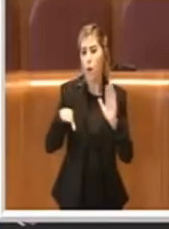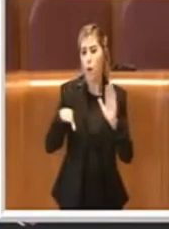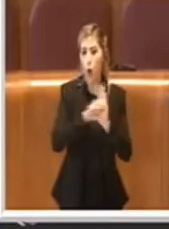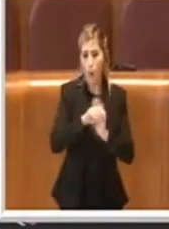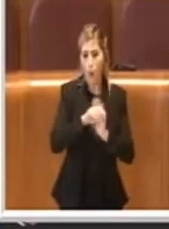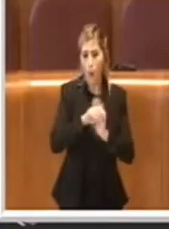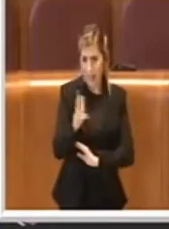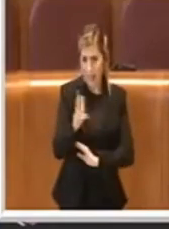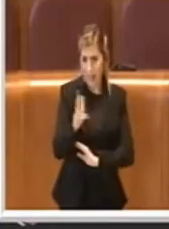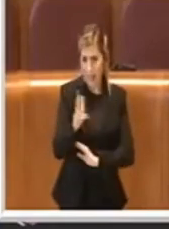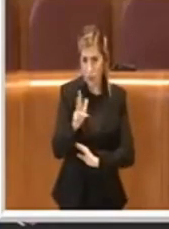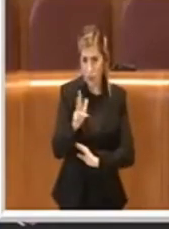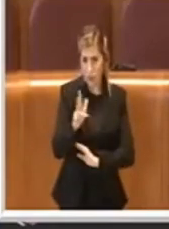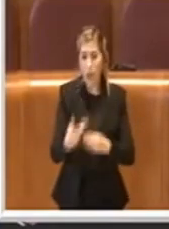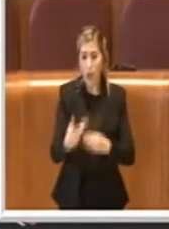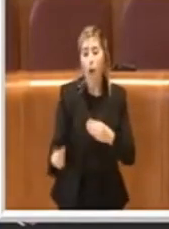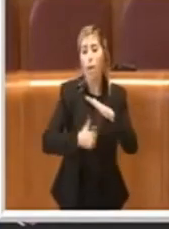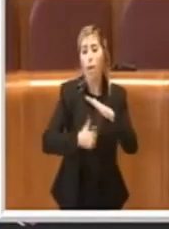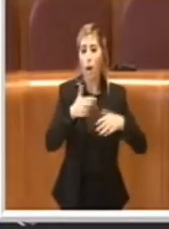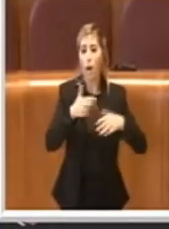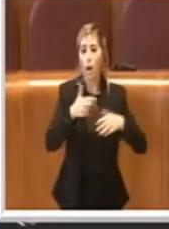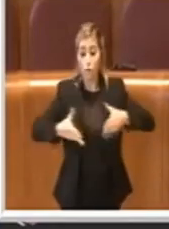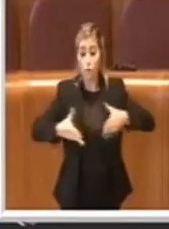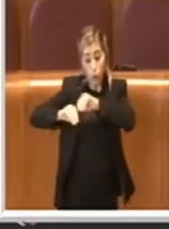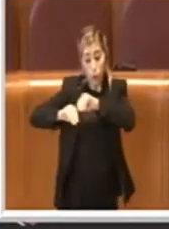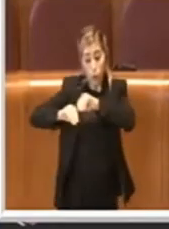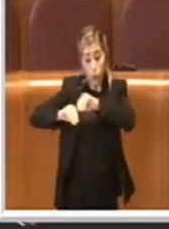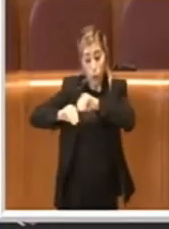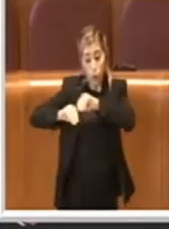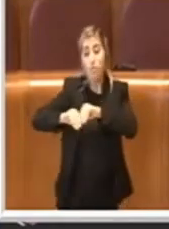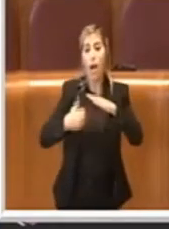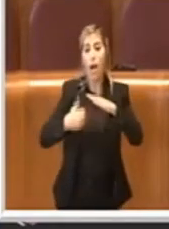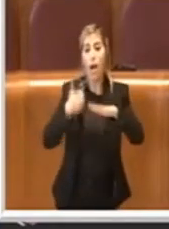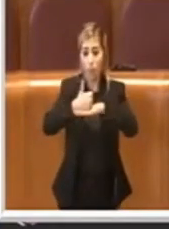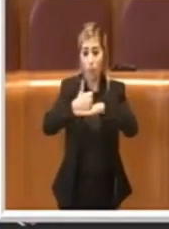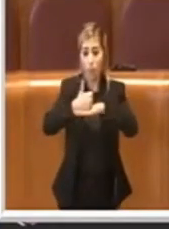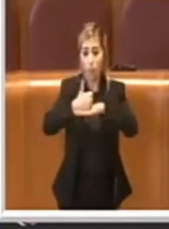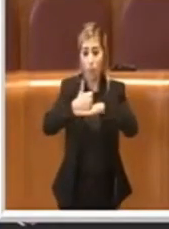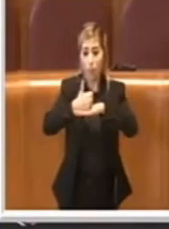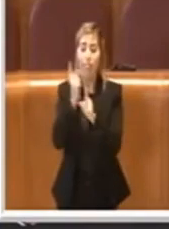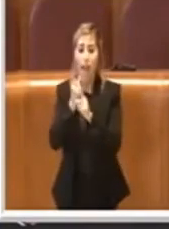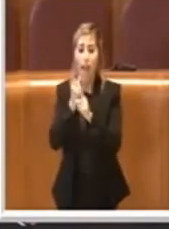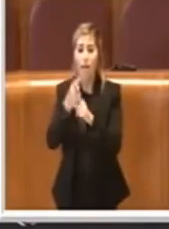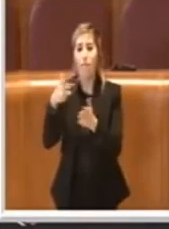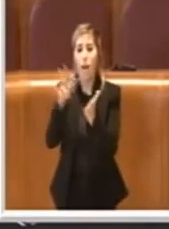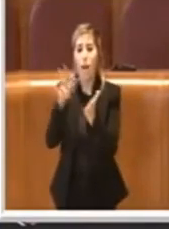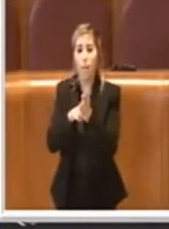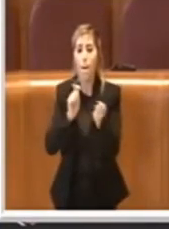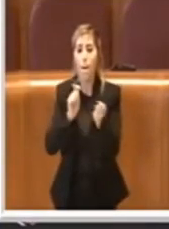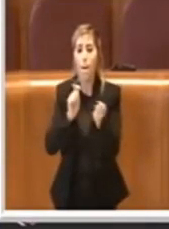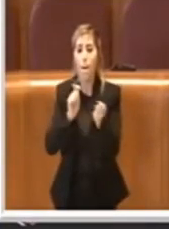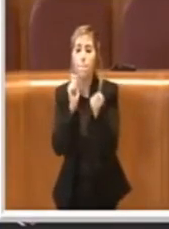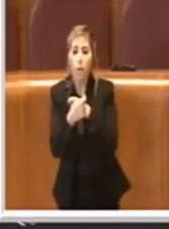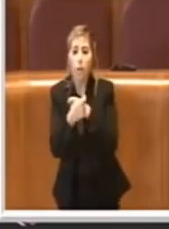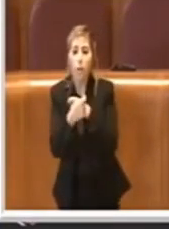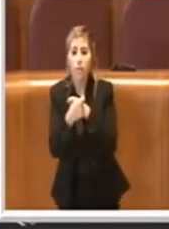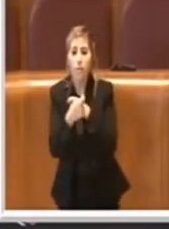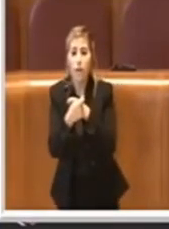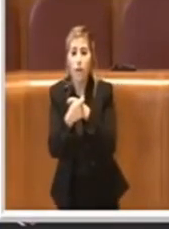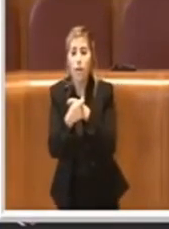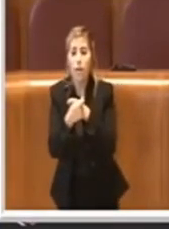dove la giunta capitolina entro 60 giorni dovrebbe approvare le modifiche al